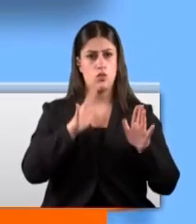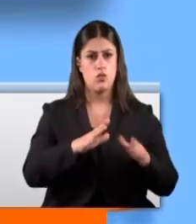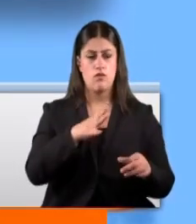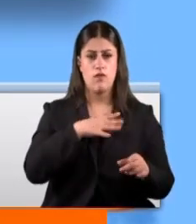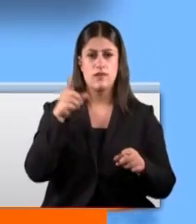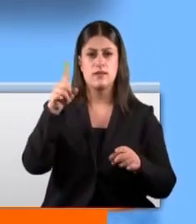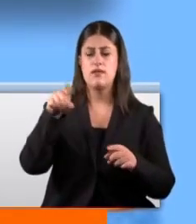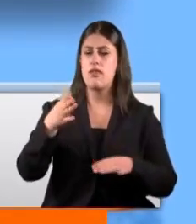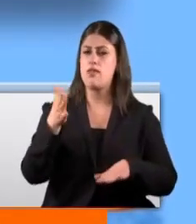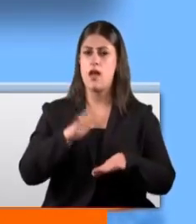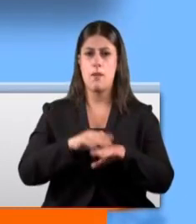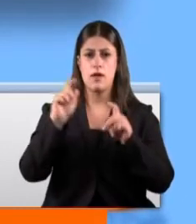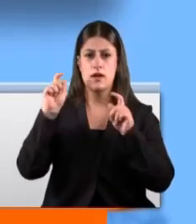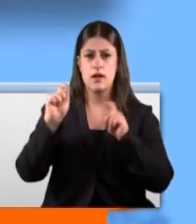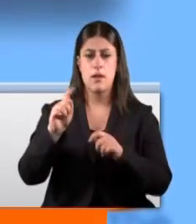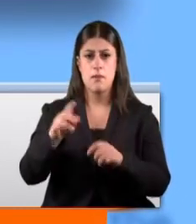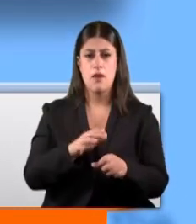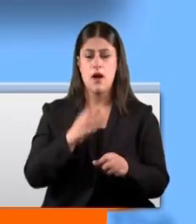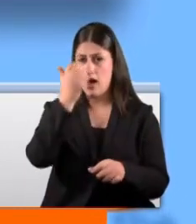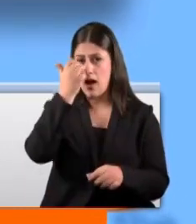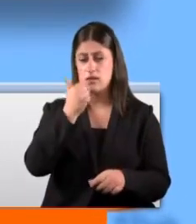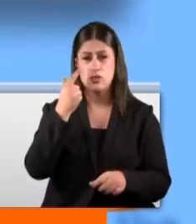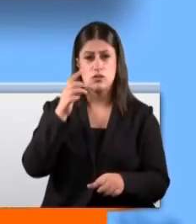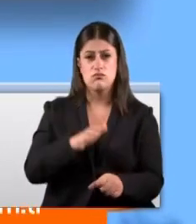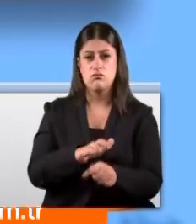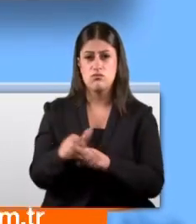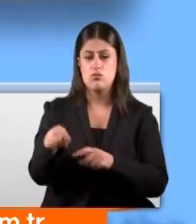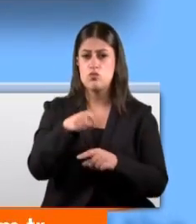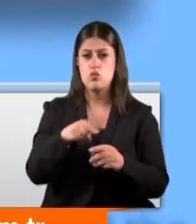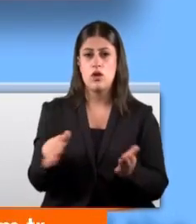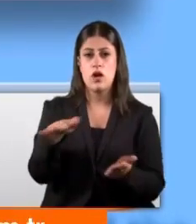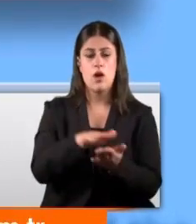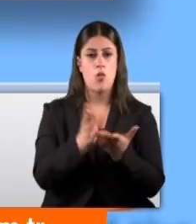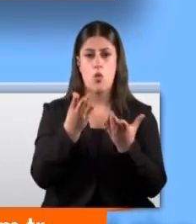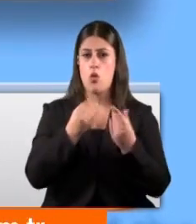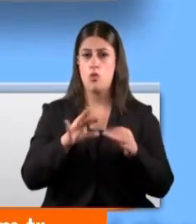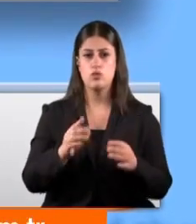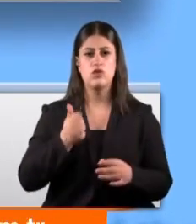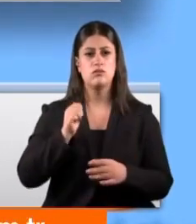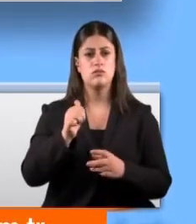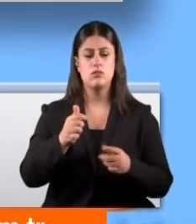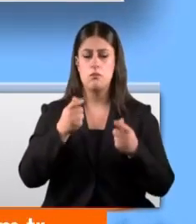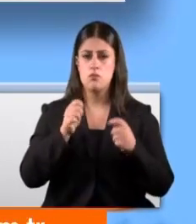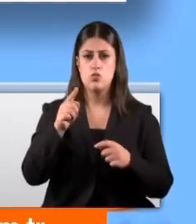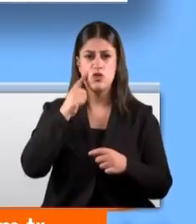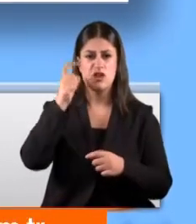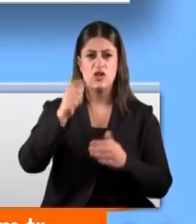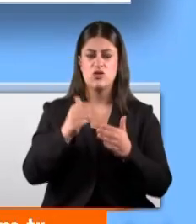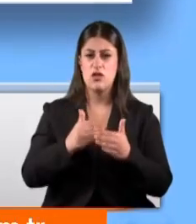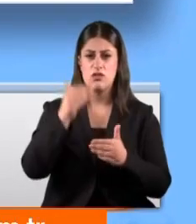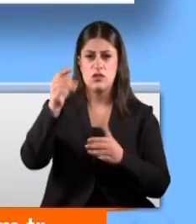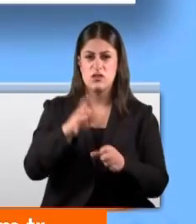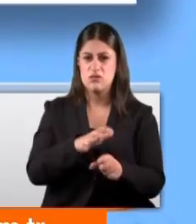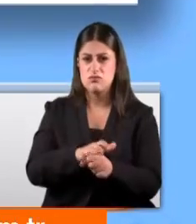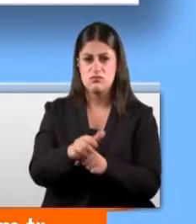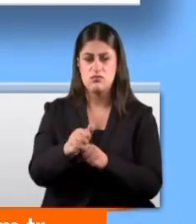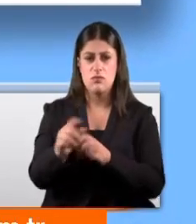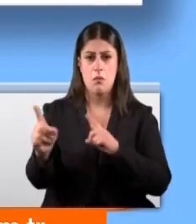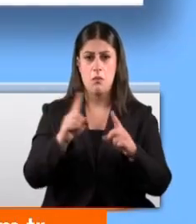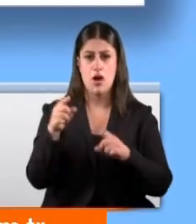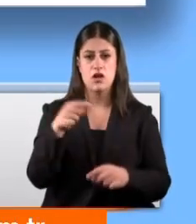yaparsanız yapın Gazze'de işlediğiniz soy kırımın üstünü kapatamayan dışı Vahşetin hesabını Adalet